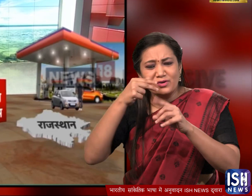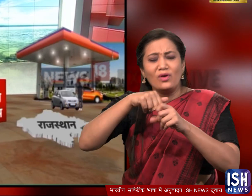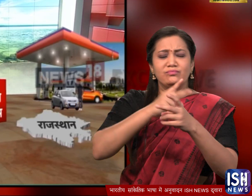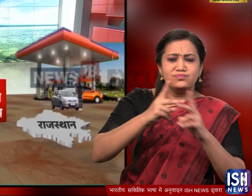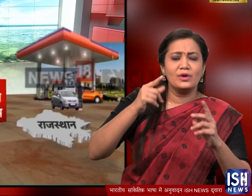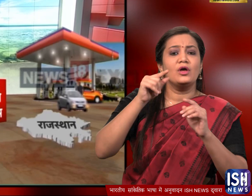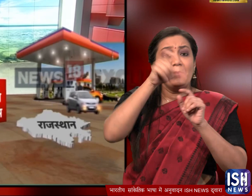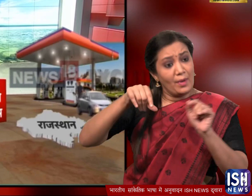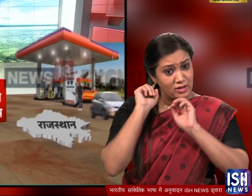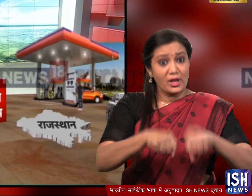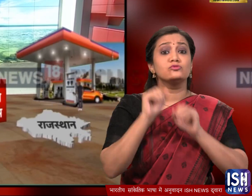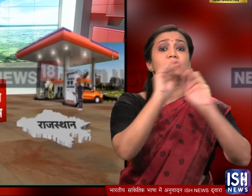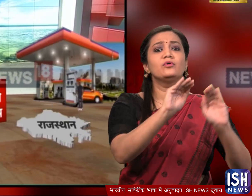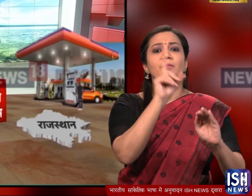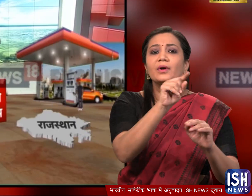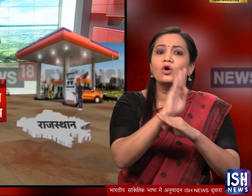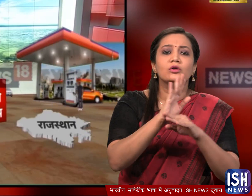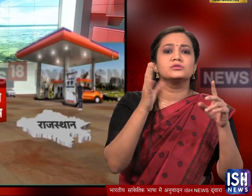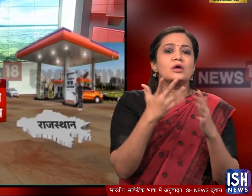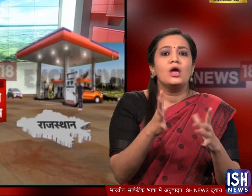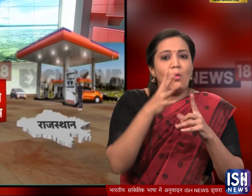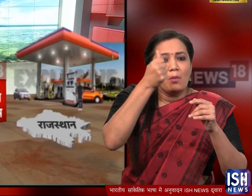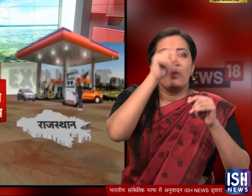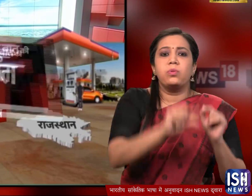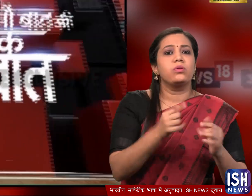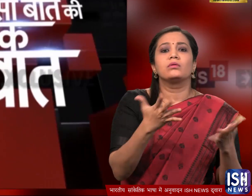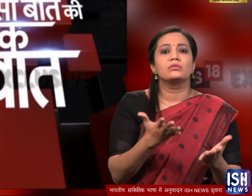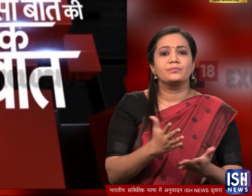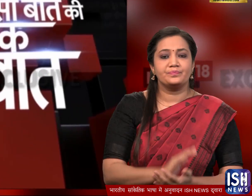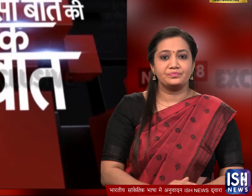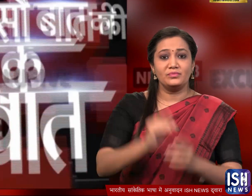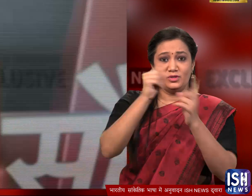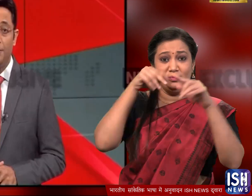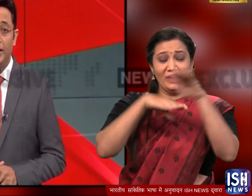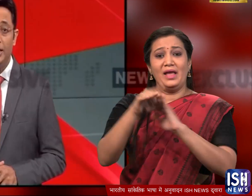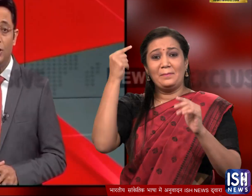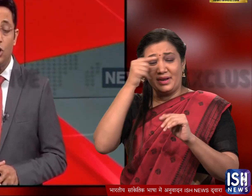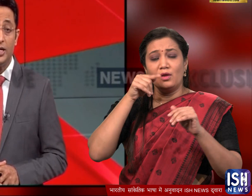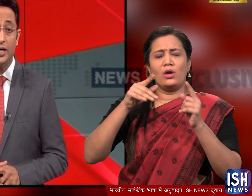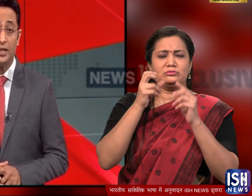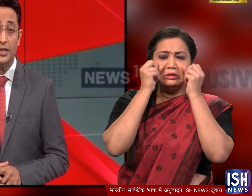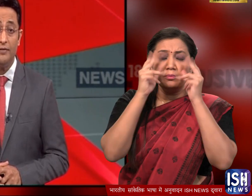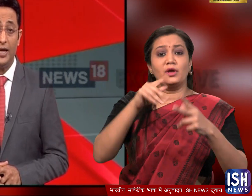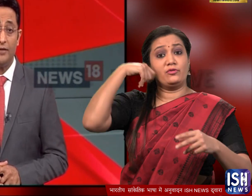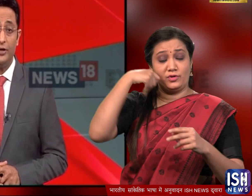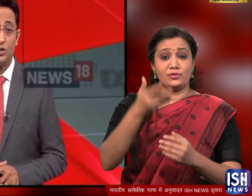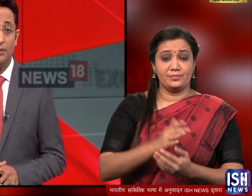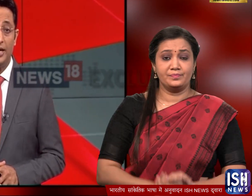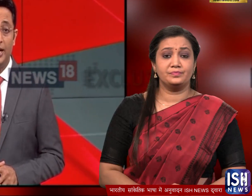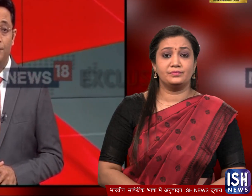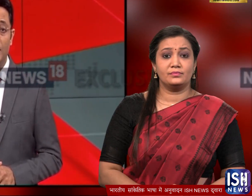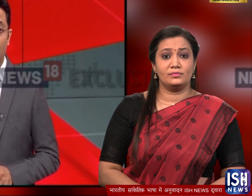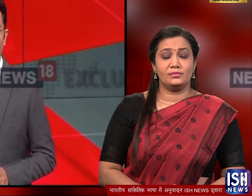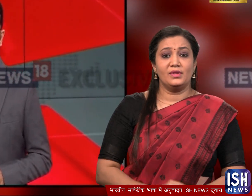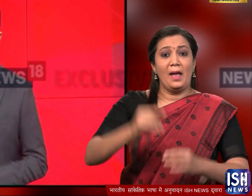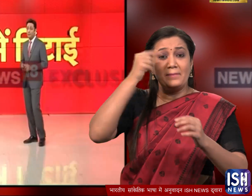पेट्रोल के मुद्दे पर जनता का समर्थन भी मिल सकता है, लेकिन कांग्रेस इसके लिए तैयार नहीं है। यूपी के बरेली में रोंगटे खड़े कर देने वाला एक वीडियो सामने